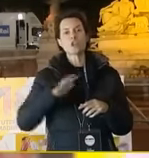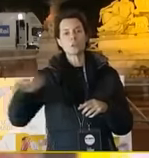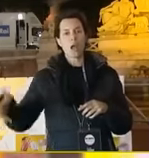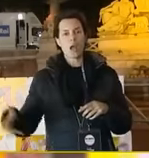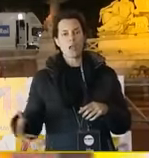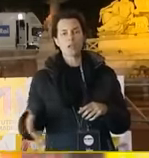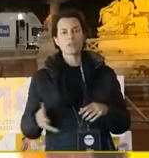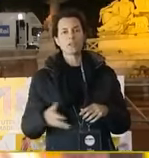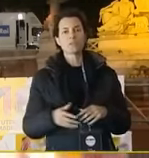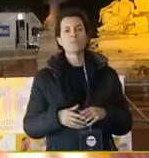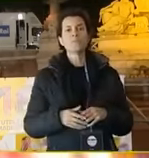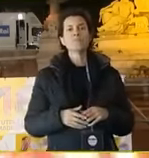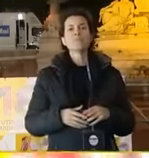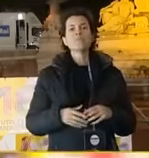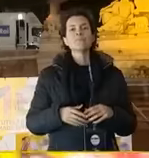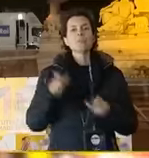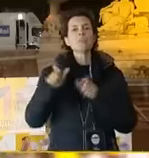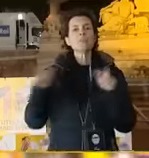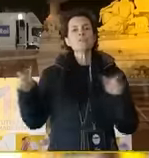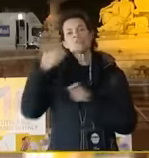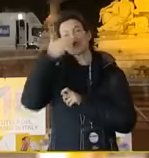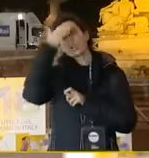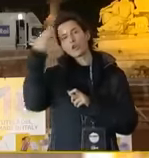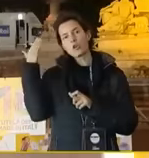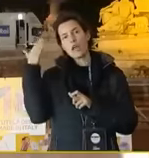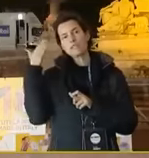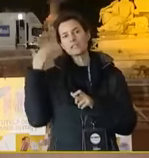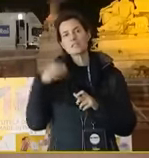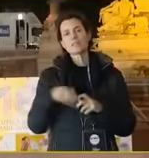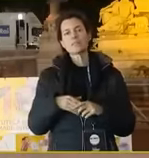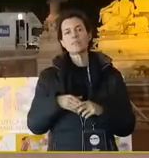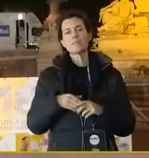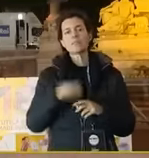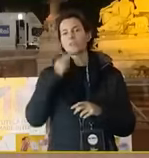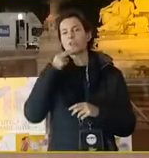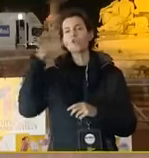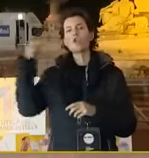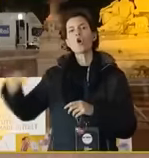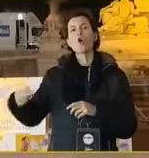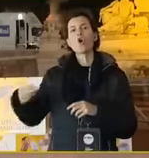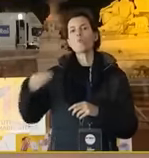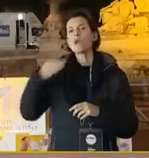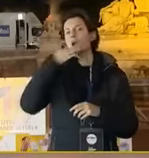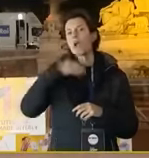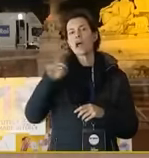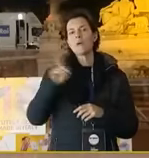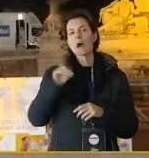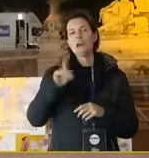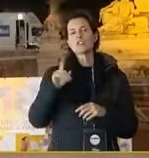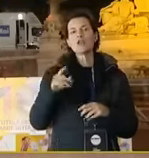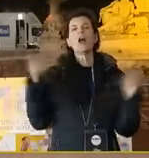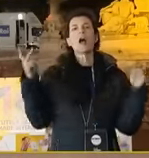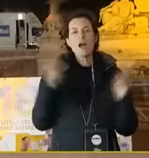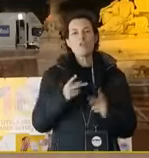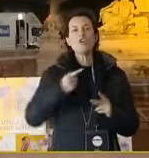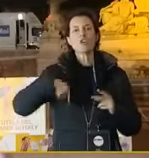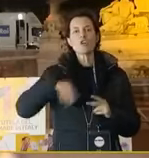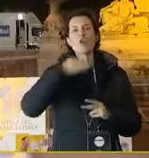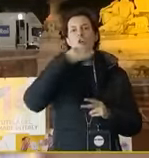ce n'è un altro fatto di gente onesta, di gente che è definita incapace. Sì, siamo incapaci di rubare, è vero.